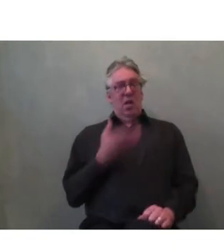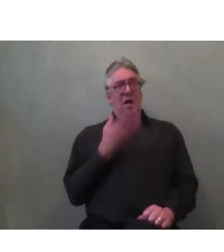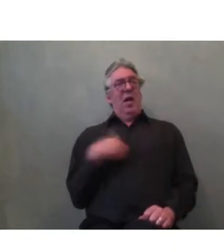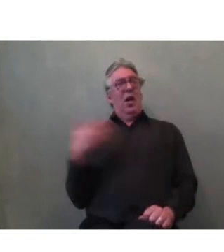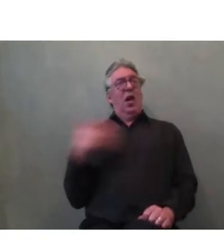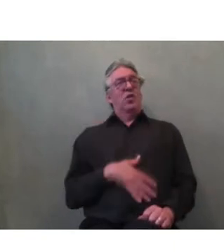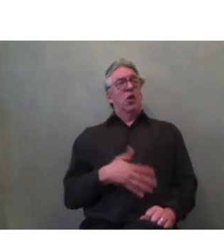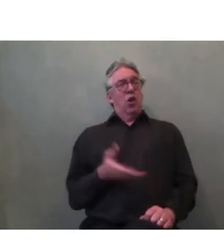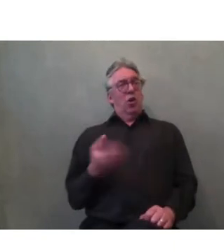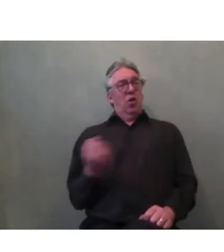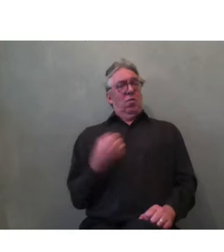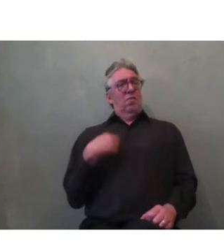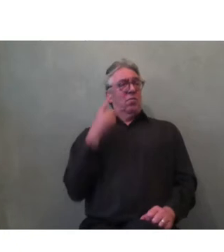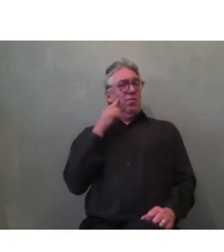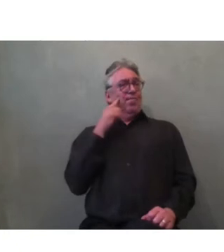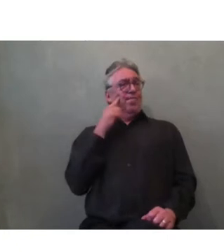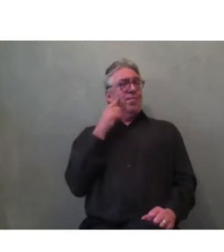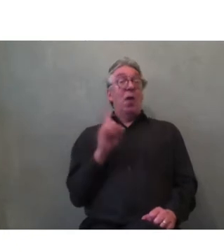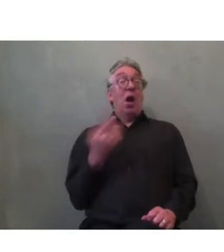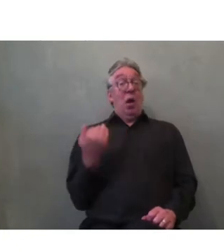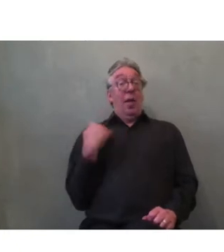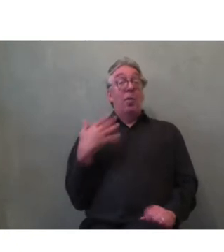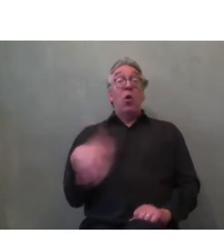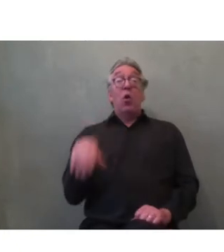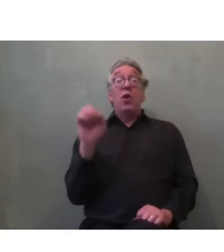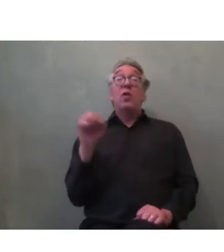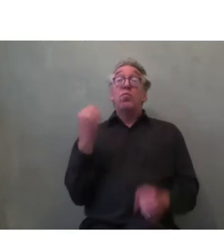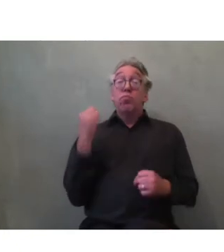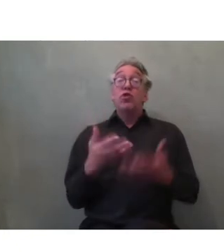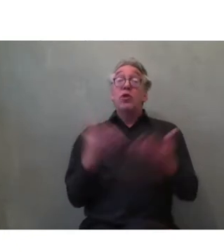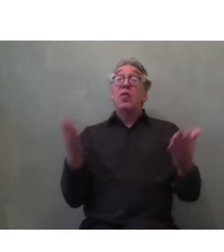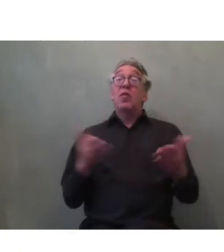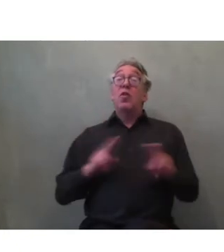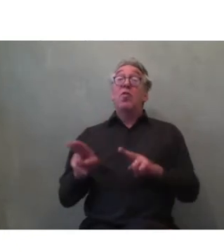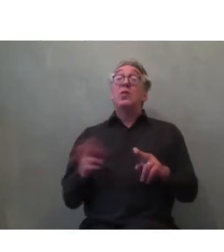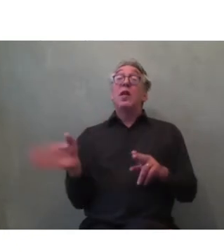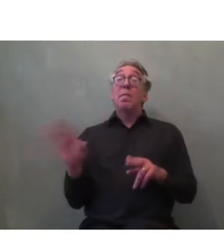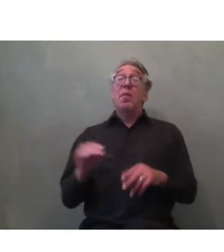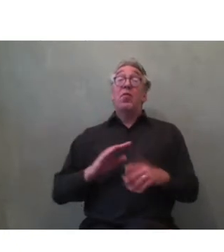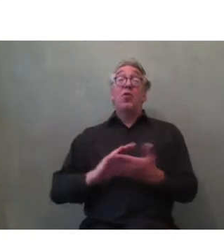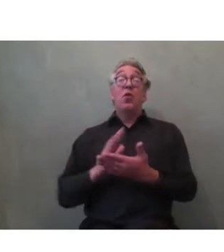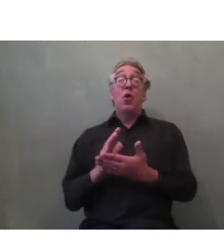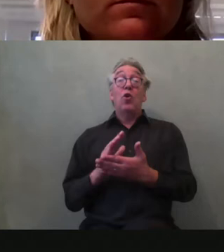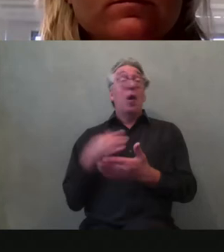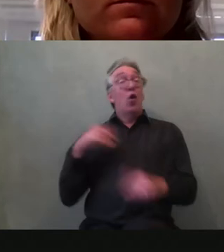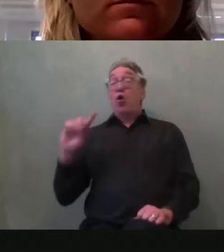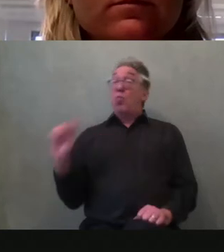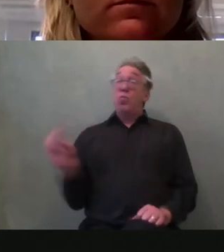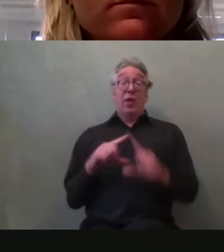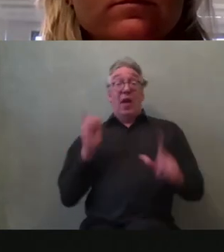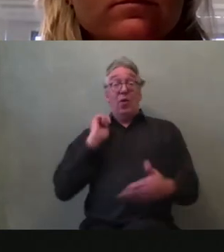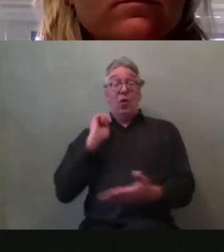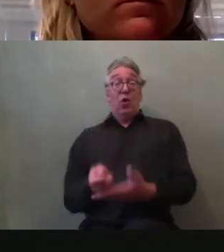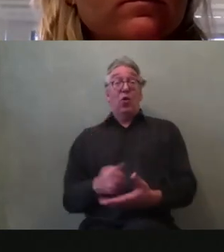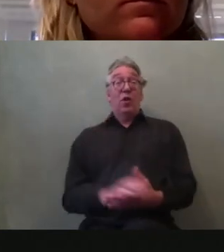beperking. Maar laatst kwam ik erachter dat er ook voorstellingen zijn met gebarentool. Ik heb meteen een kaartje gekocht.